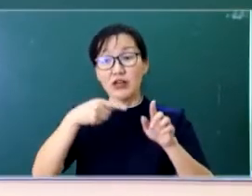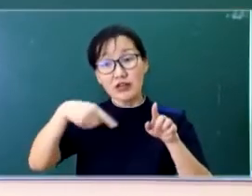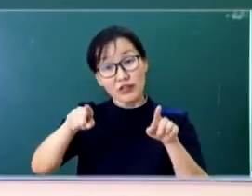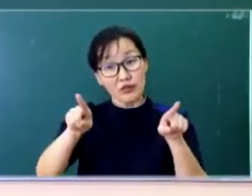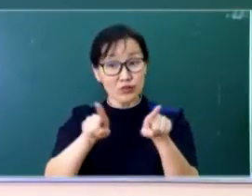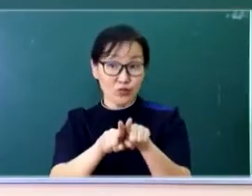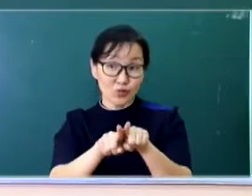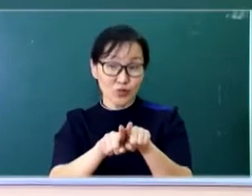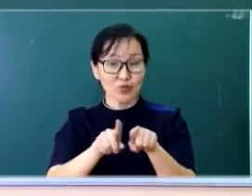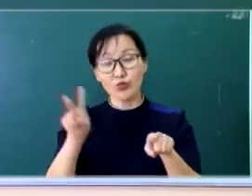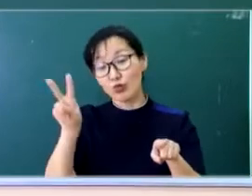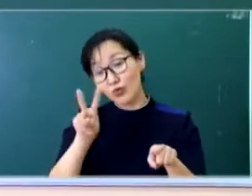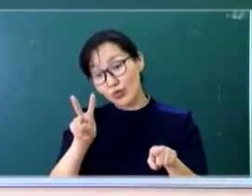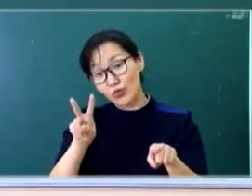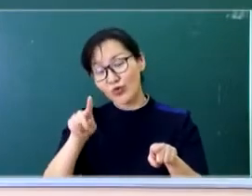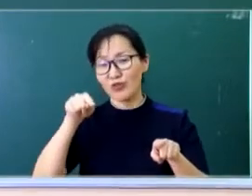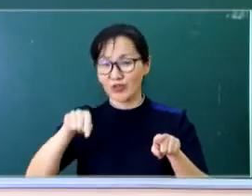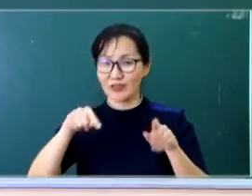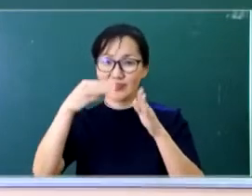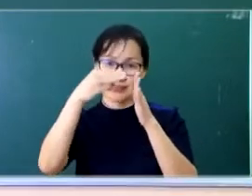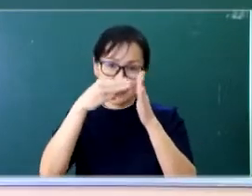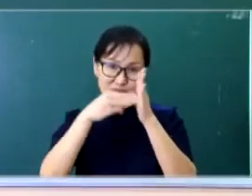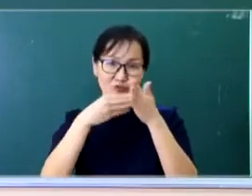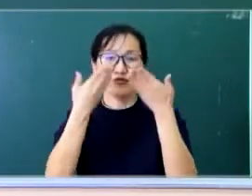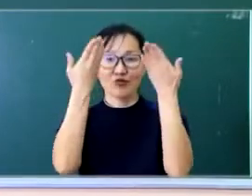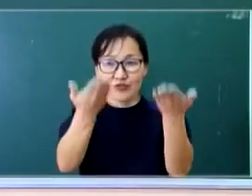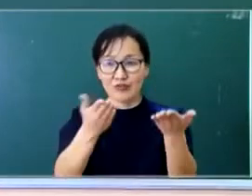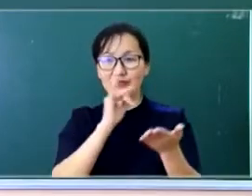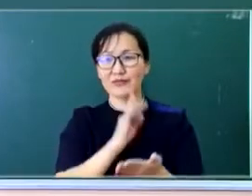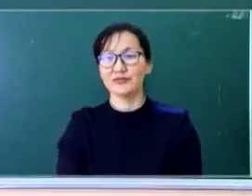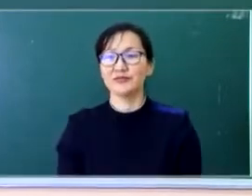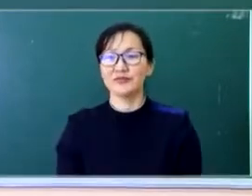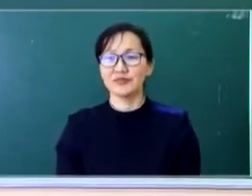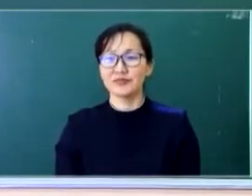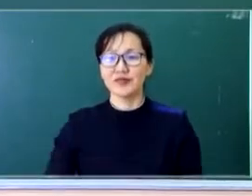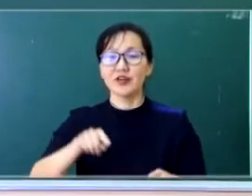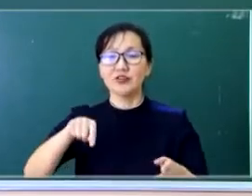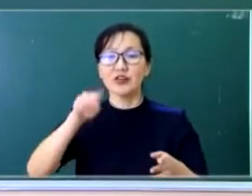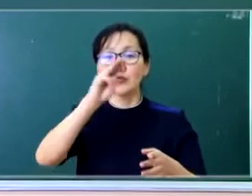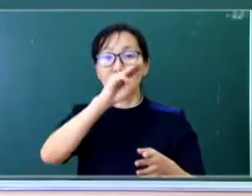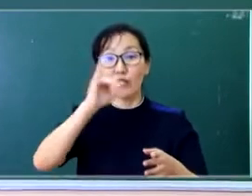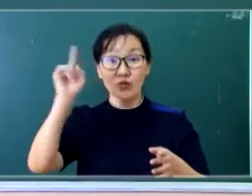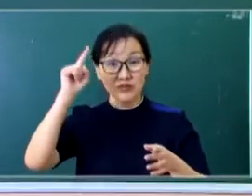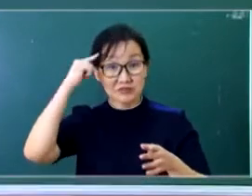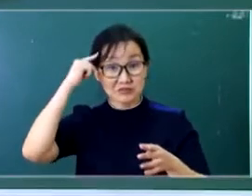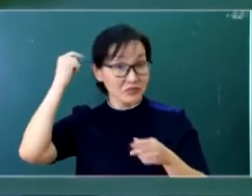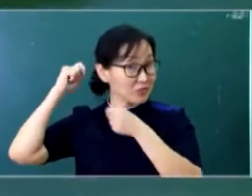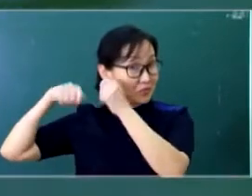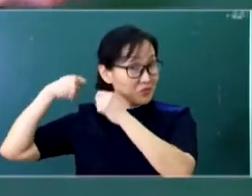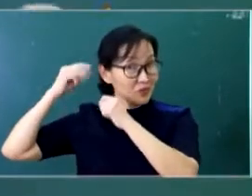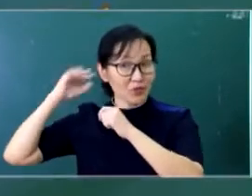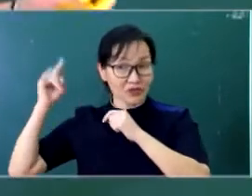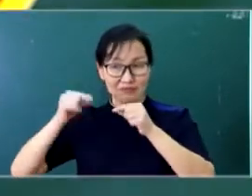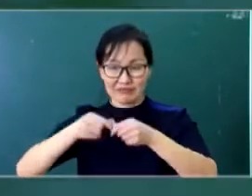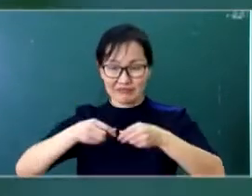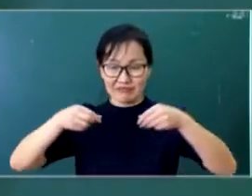уу? Өөр болов уу? Энийг өнөөдөр бид хамтдаа мэдэж авцгаая. За, багшийнхын гарт ийм тууз байна.